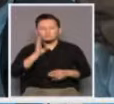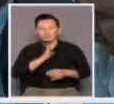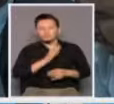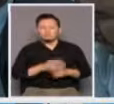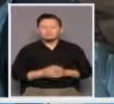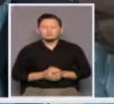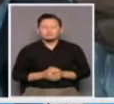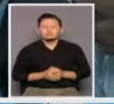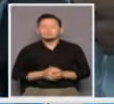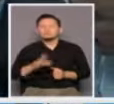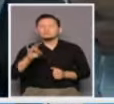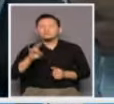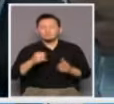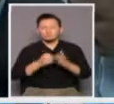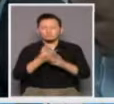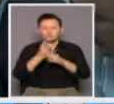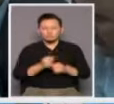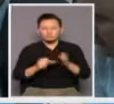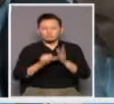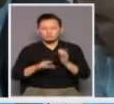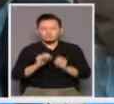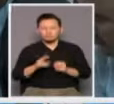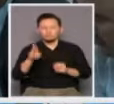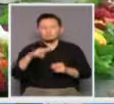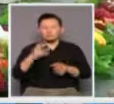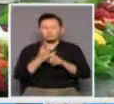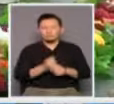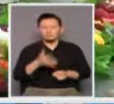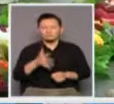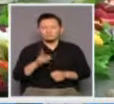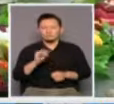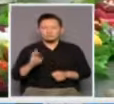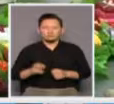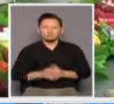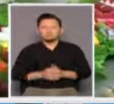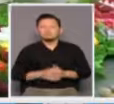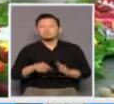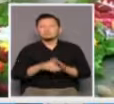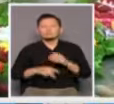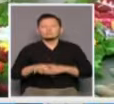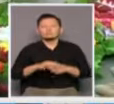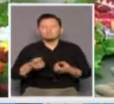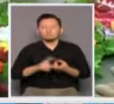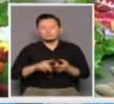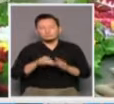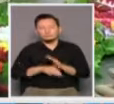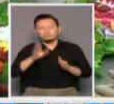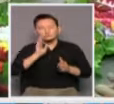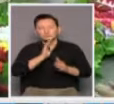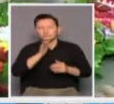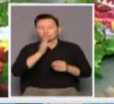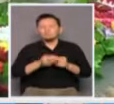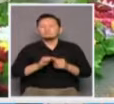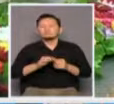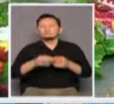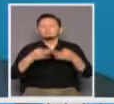ма, 6 мыңға түсірейміз, декабрь болғанда 5 мың жарымға түсірейміз. Құлсары қаласының тұрғындары суды белгіленген уақытта ғана